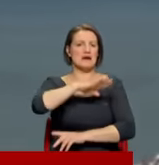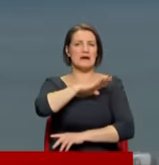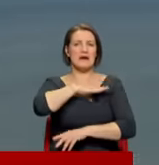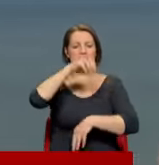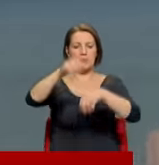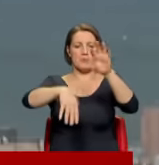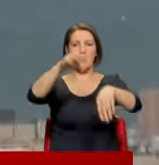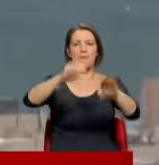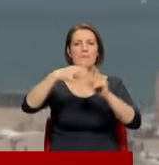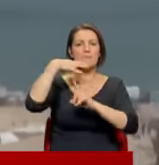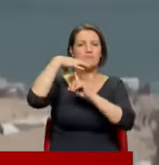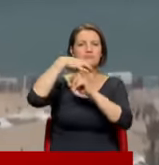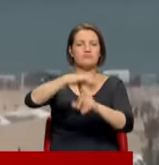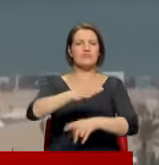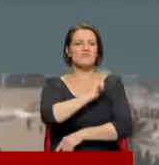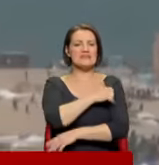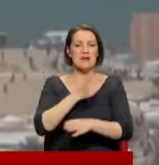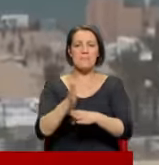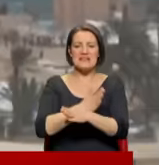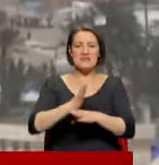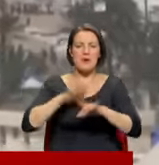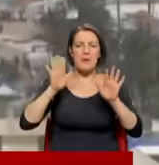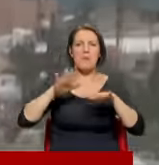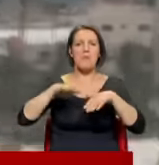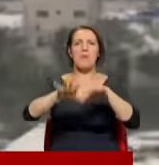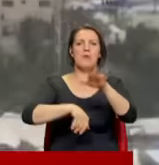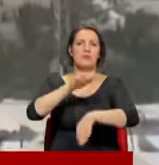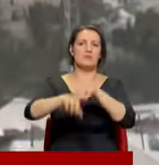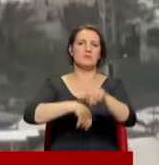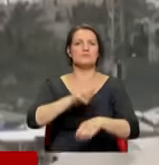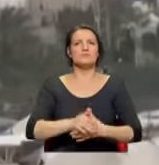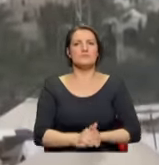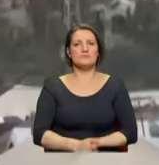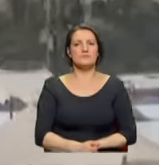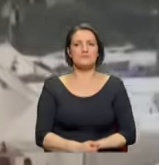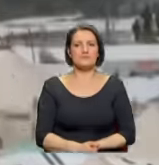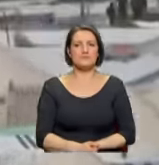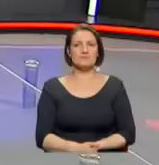üzerine bıraktı. Filistinliler yardım malzemelerine akın etti.